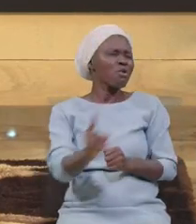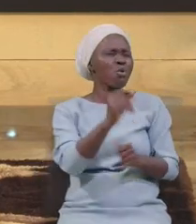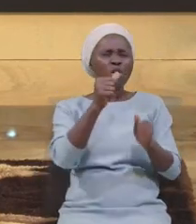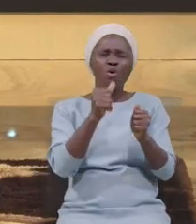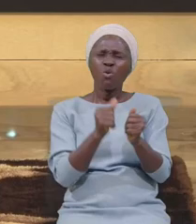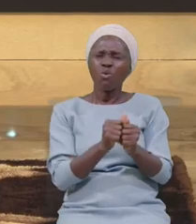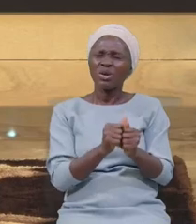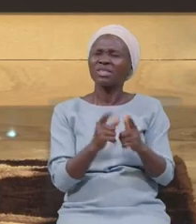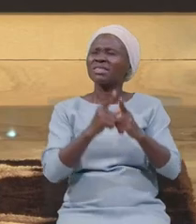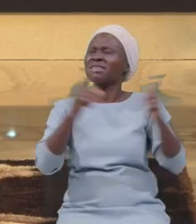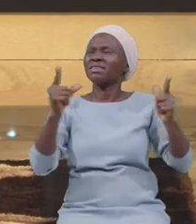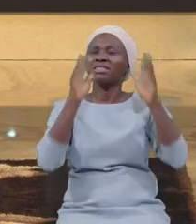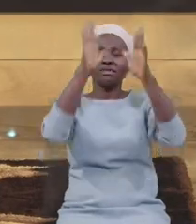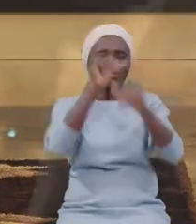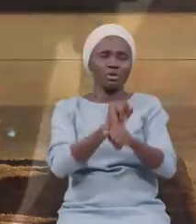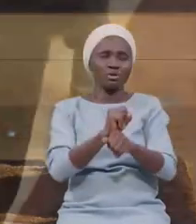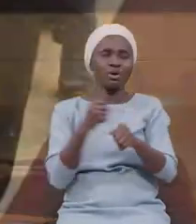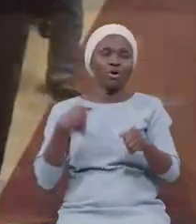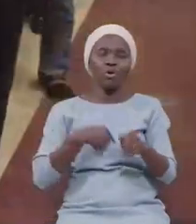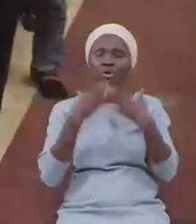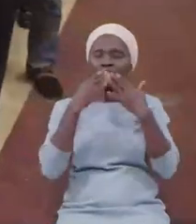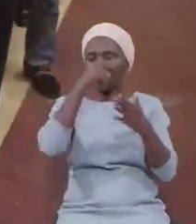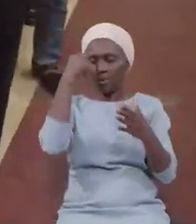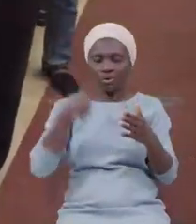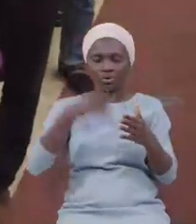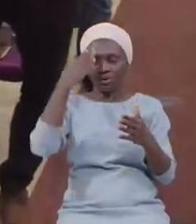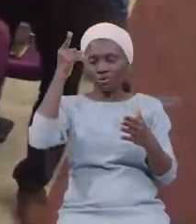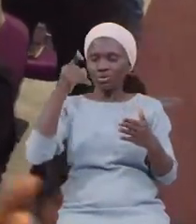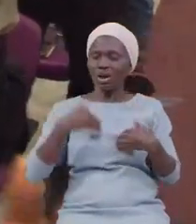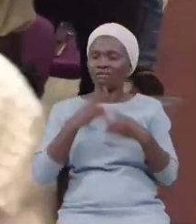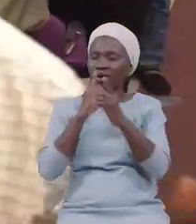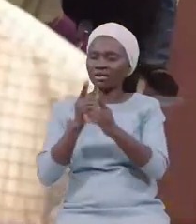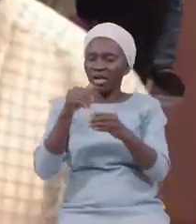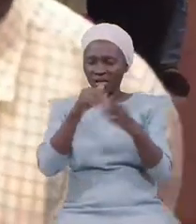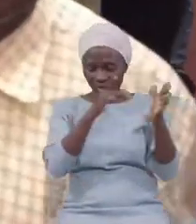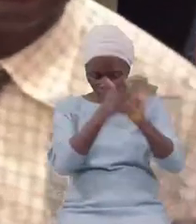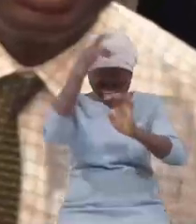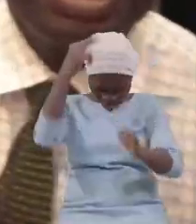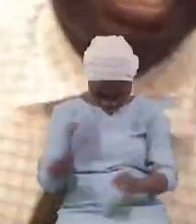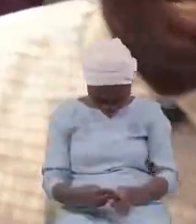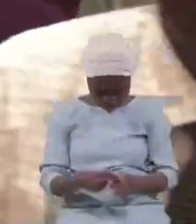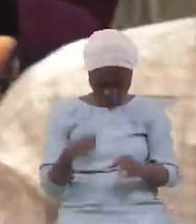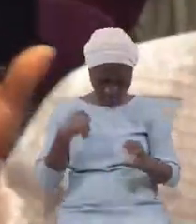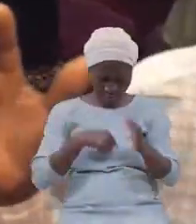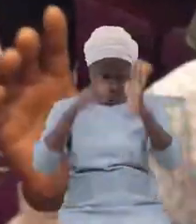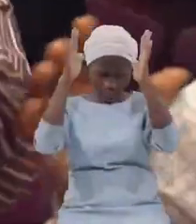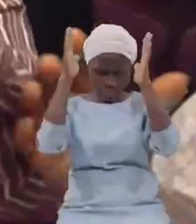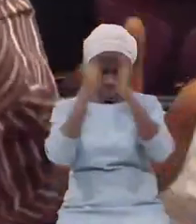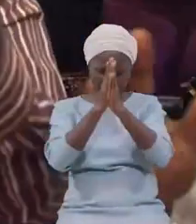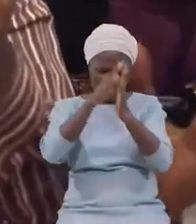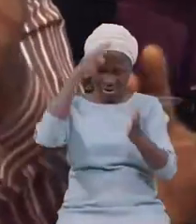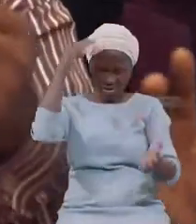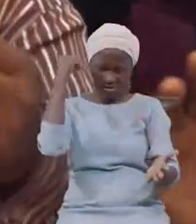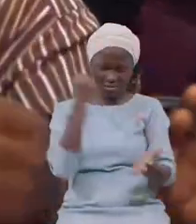surnaturels. Nous te disons merci parce que tu nous as exaucés. Au nom de Jésus, nous prions.